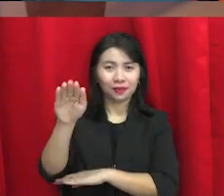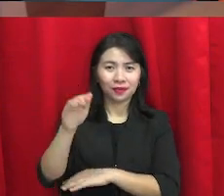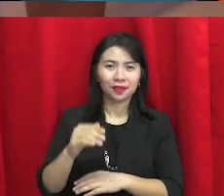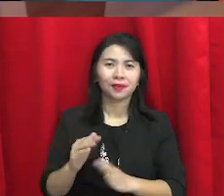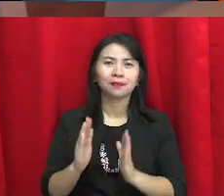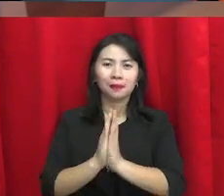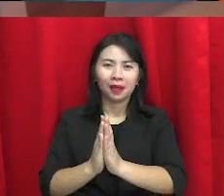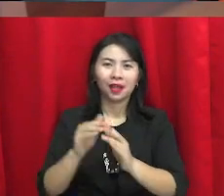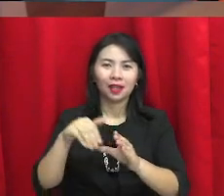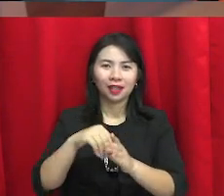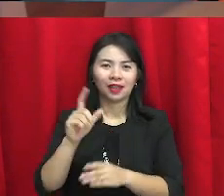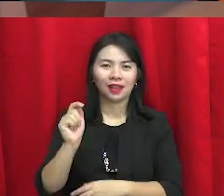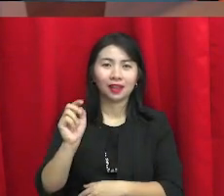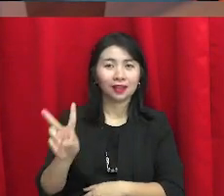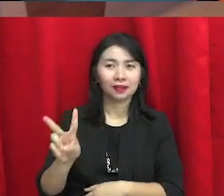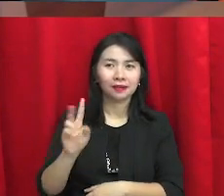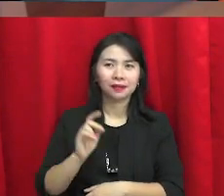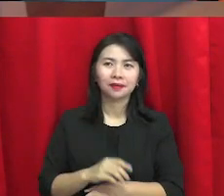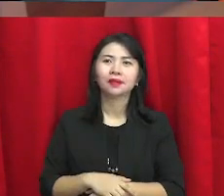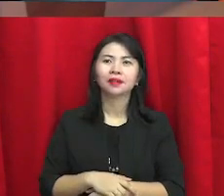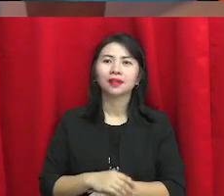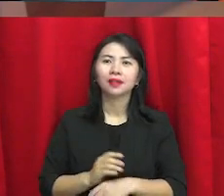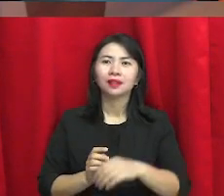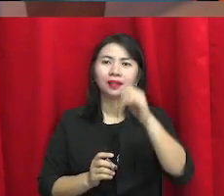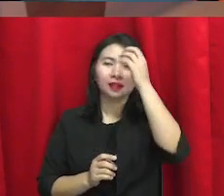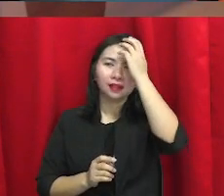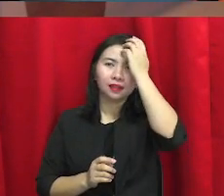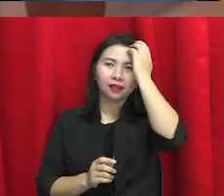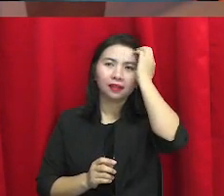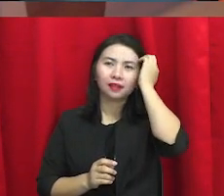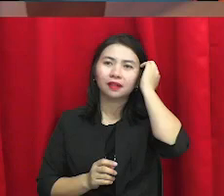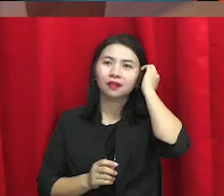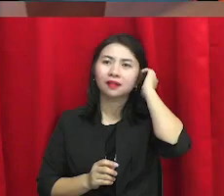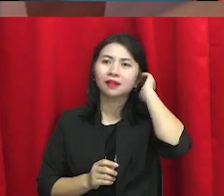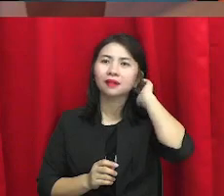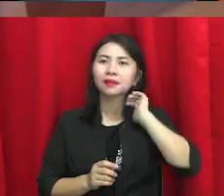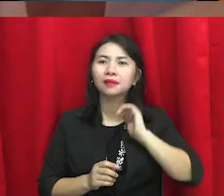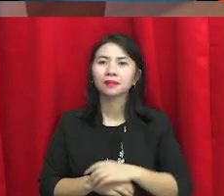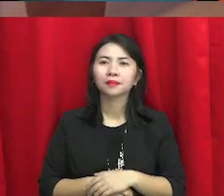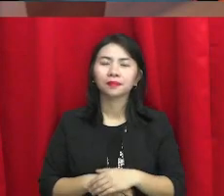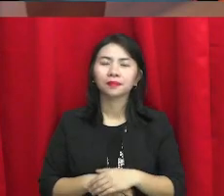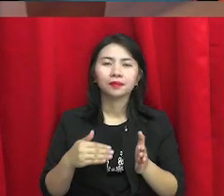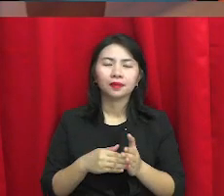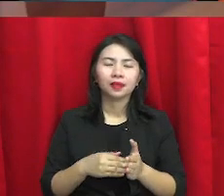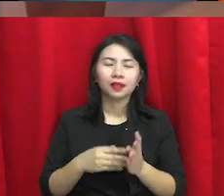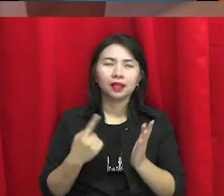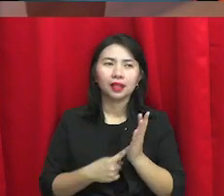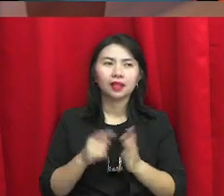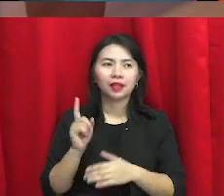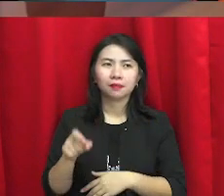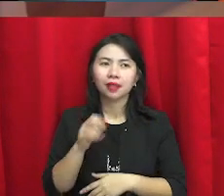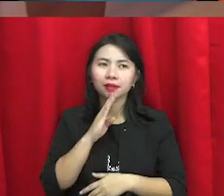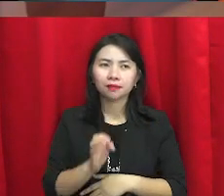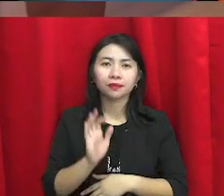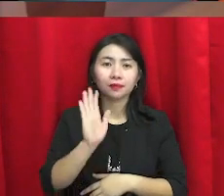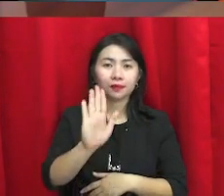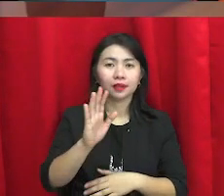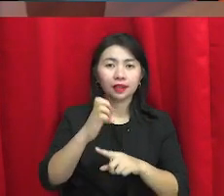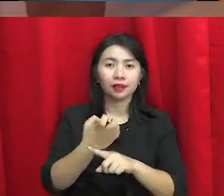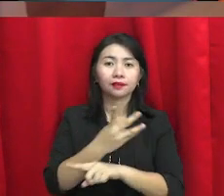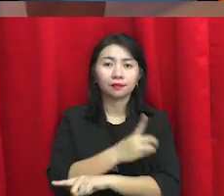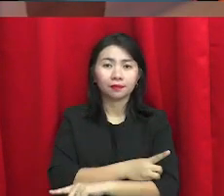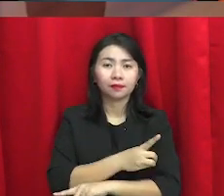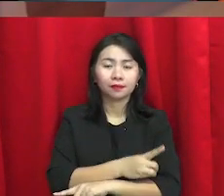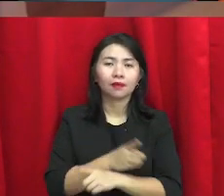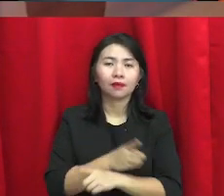Doon sila nagkamali. Sino may sabi sa'yo na 3 o'clock ka lang dapat makipag-usap sa Panginoon? No, it should be your everyday habit. You